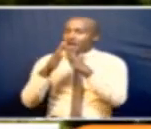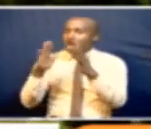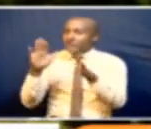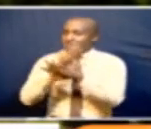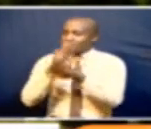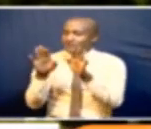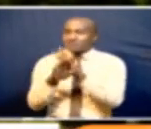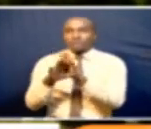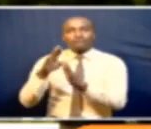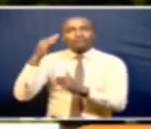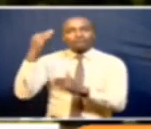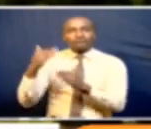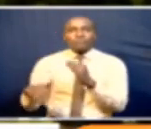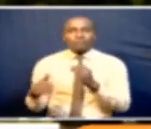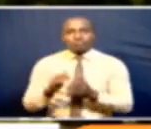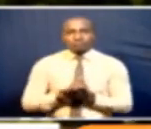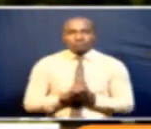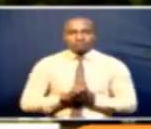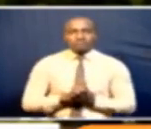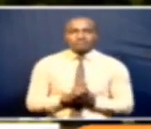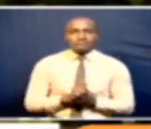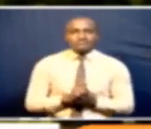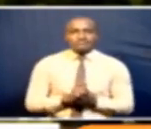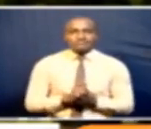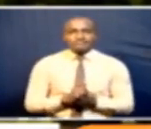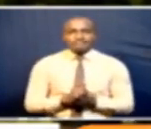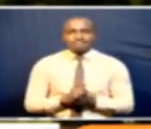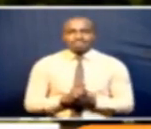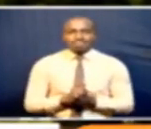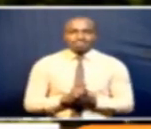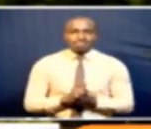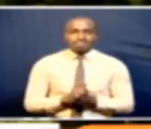Sam Kitukusireze, Nipashe, mtaa wa Green Park, Athiriva, County ya Machakos.